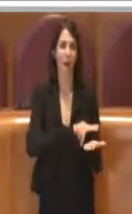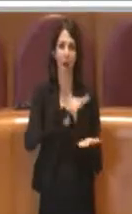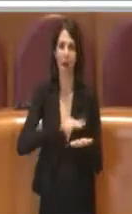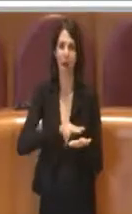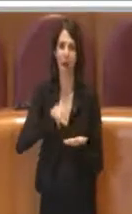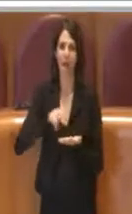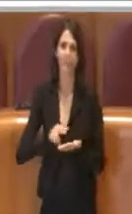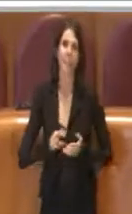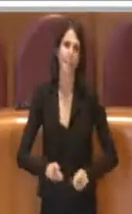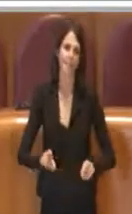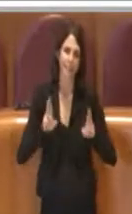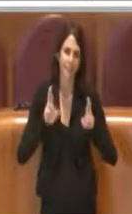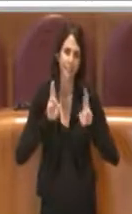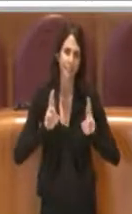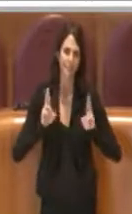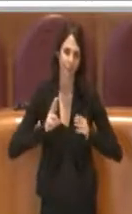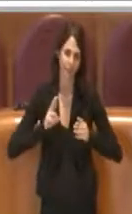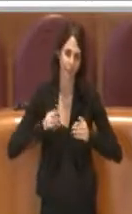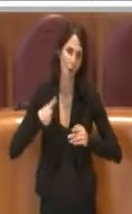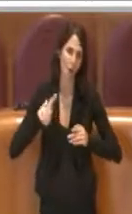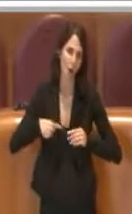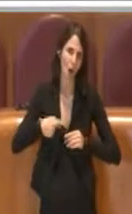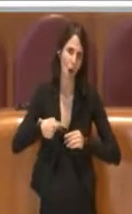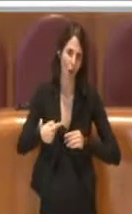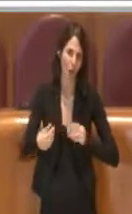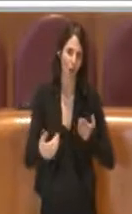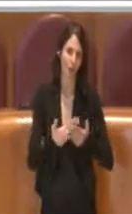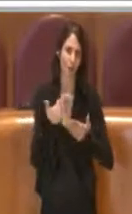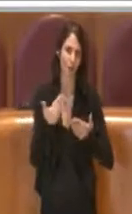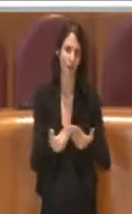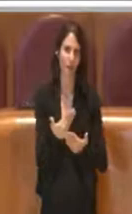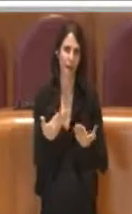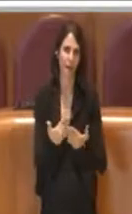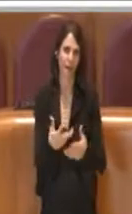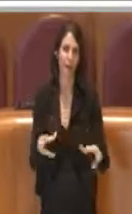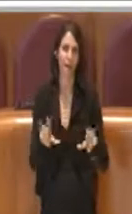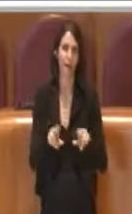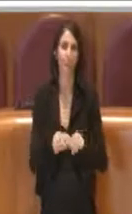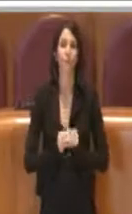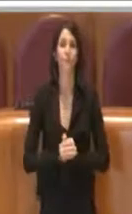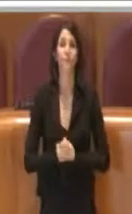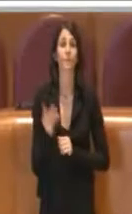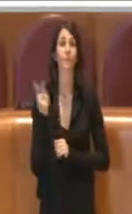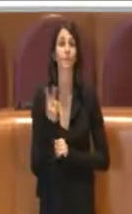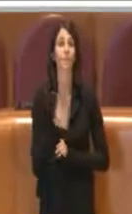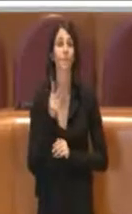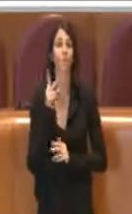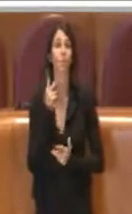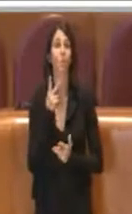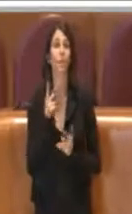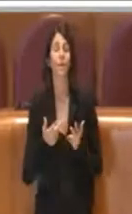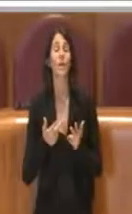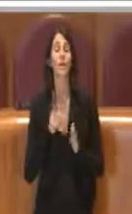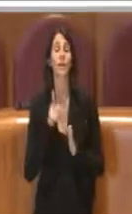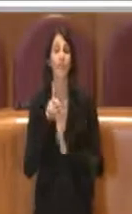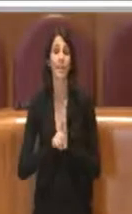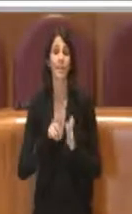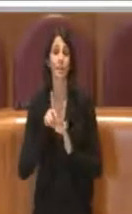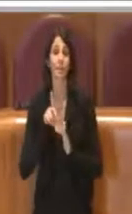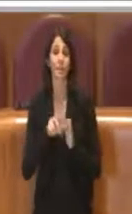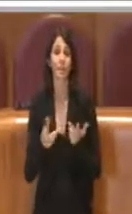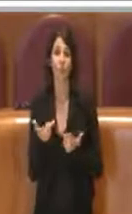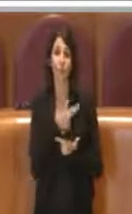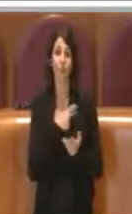ennesime di una lunga serie che è stata portata in aula. Queste sono particolarmente urgenti perché a